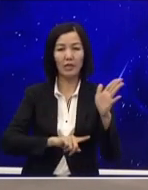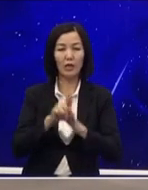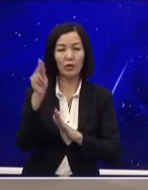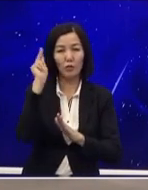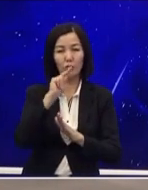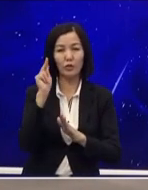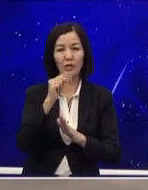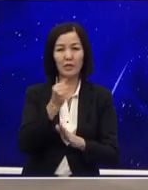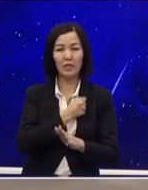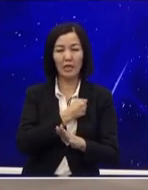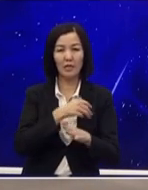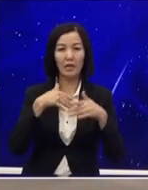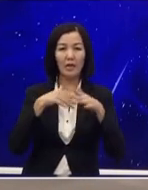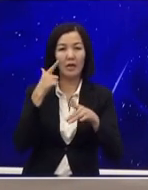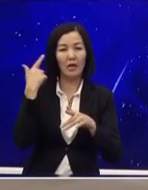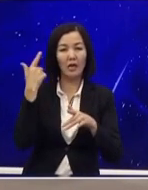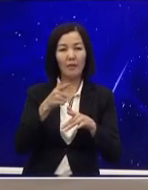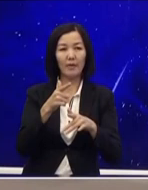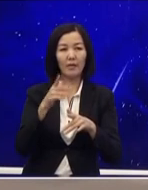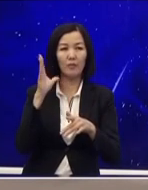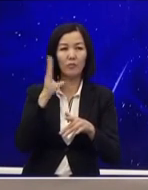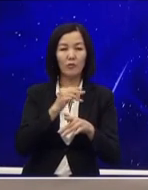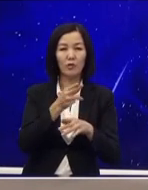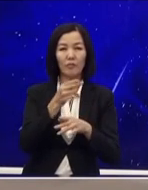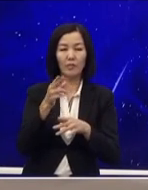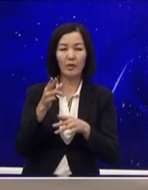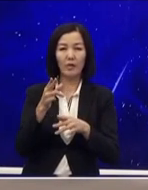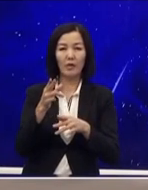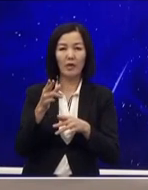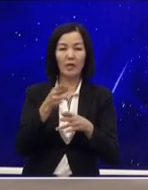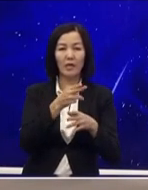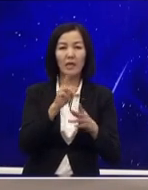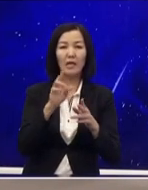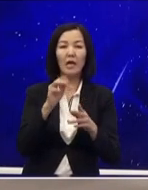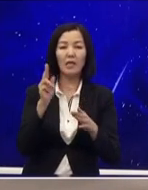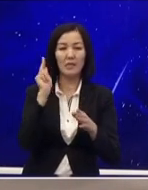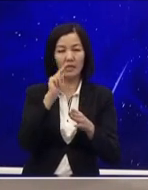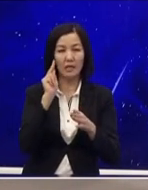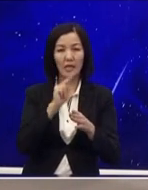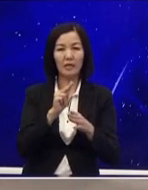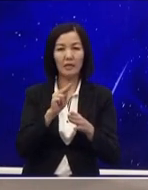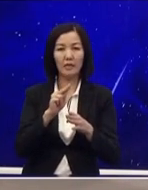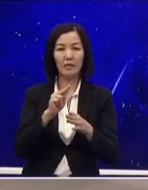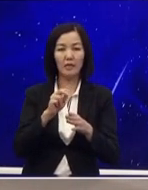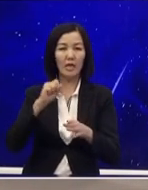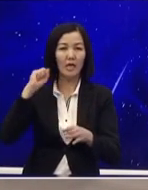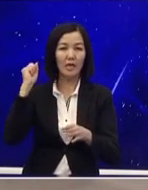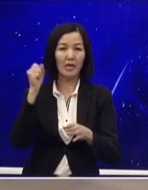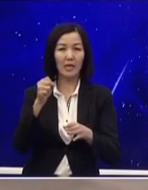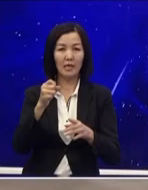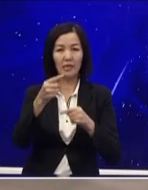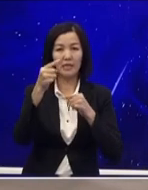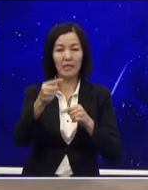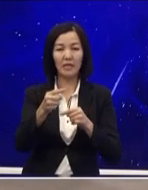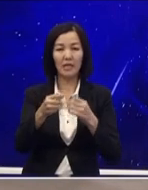строевых приемов, грамотно владевать стрелковым оружием. А также метали гранаты, совершали марш на дальней